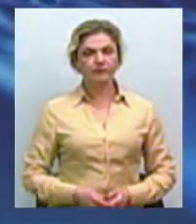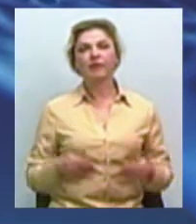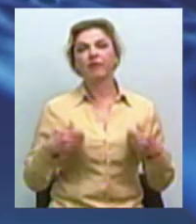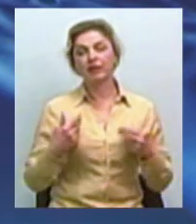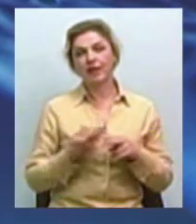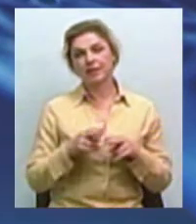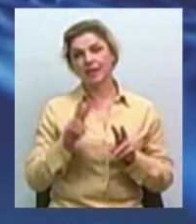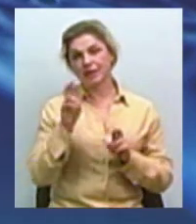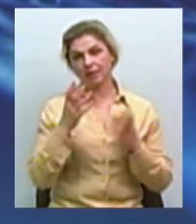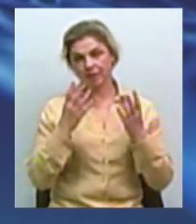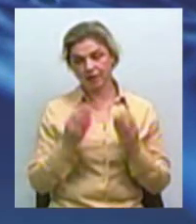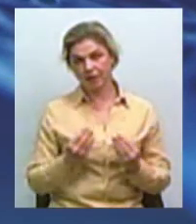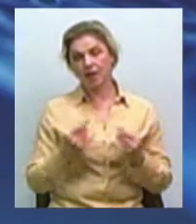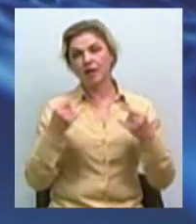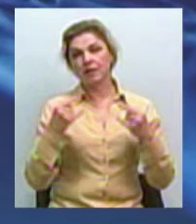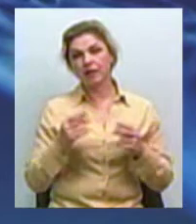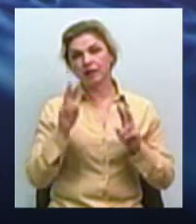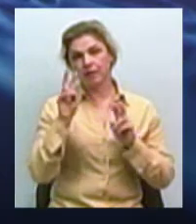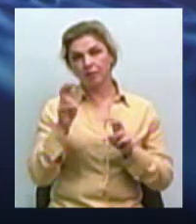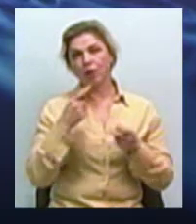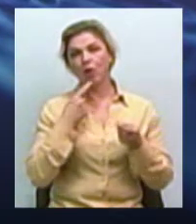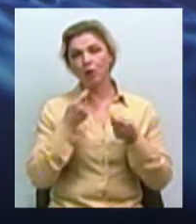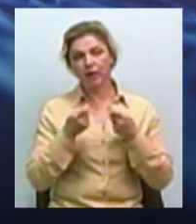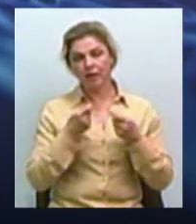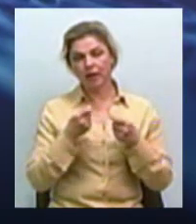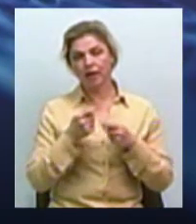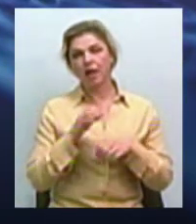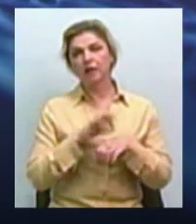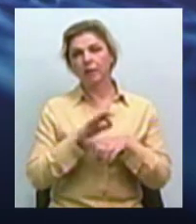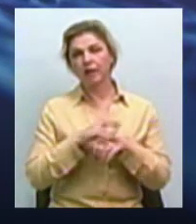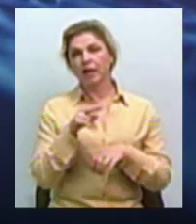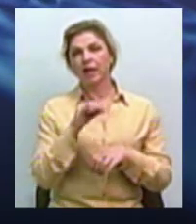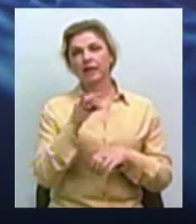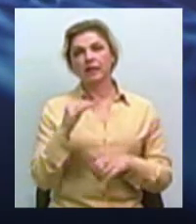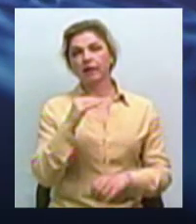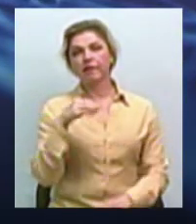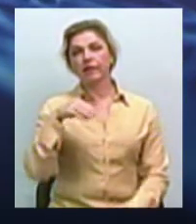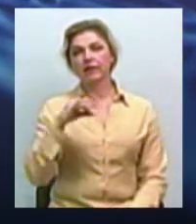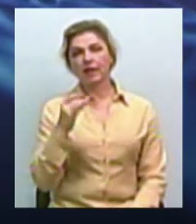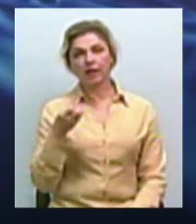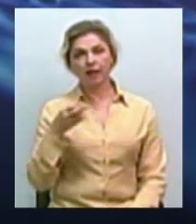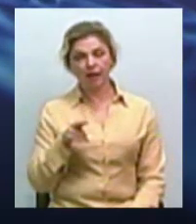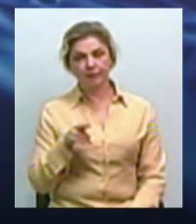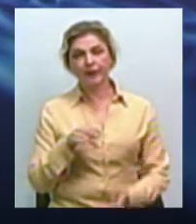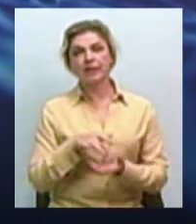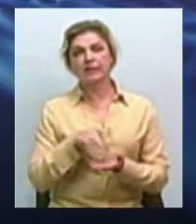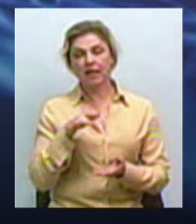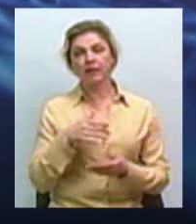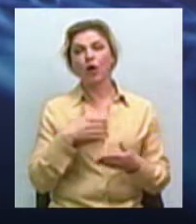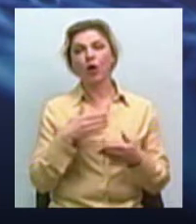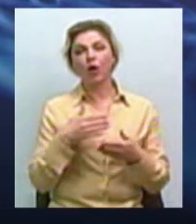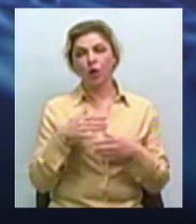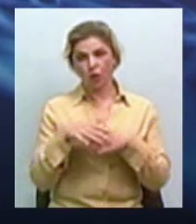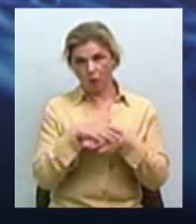Вітаю, це тема дня, а тема нашого ефіру – обережна дифтерія. Центр громадського здоров'я України на своїй сторінці у